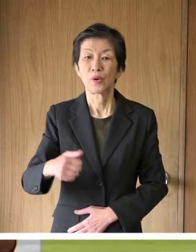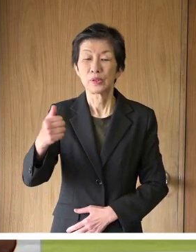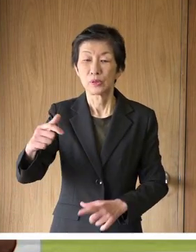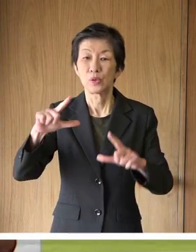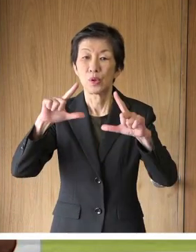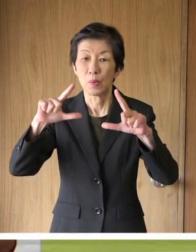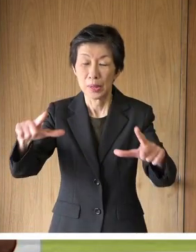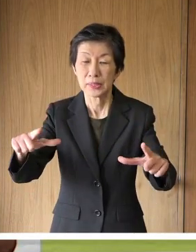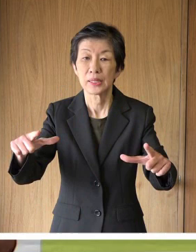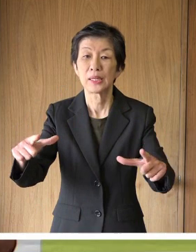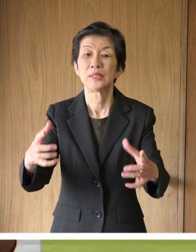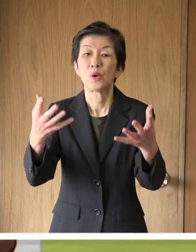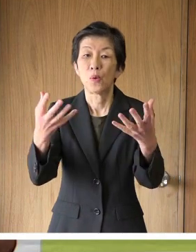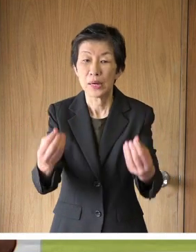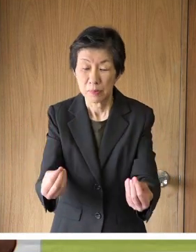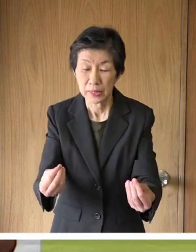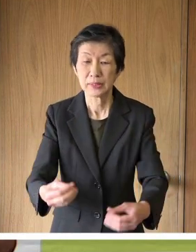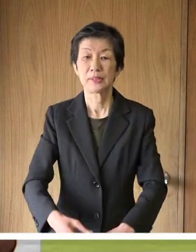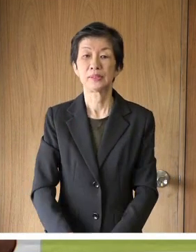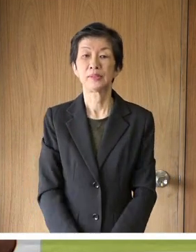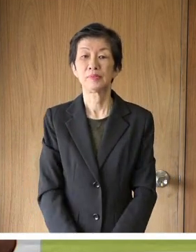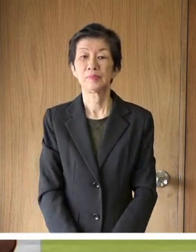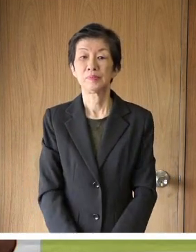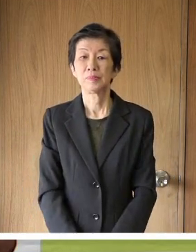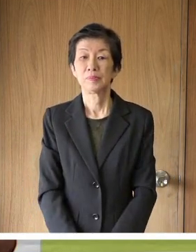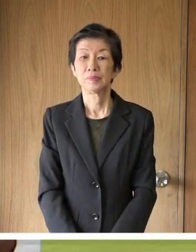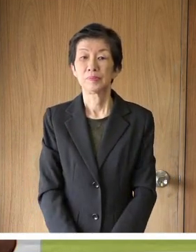メッセージとさせていただきます